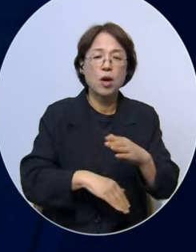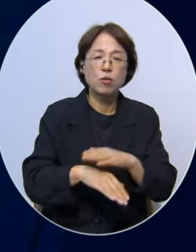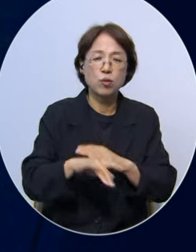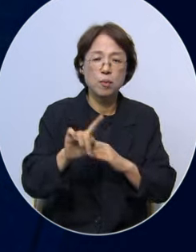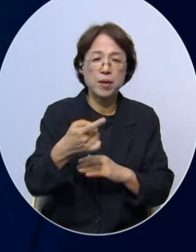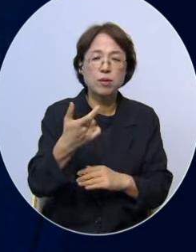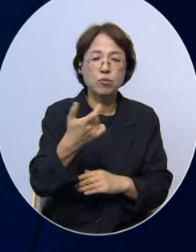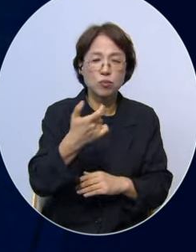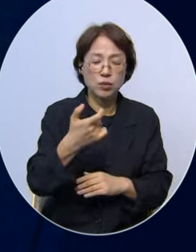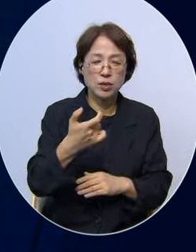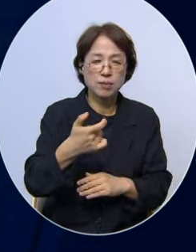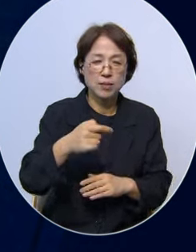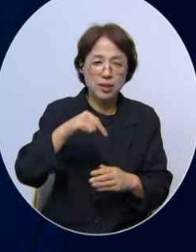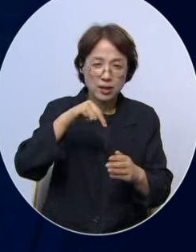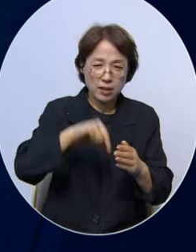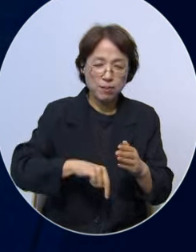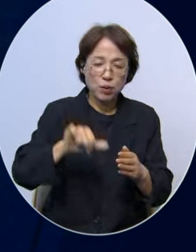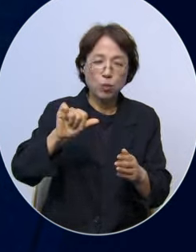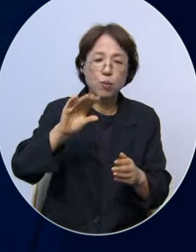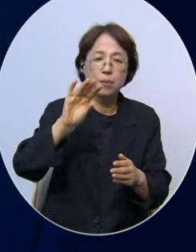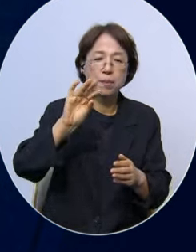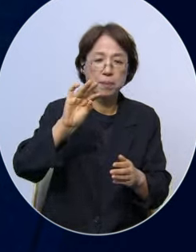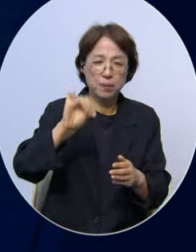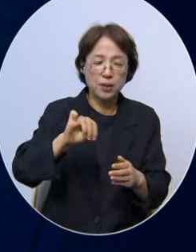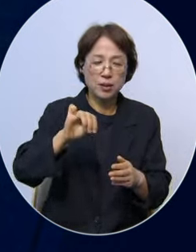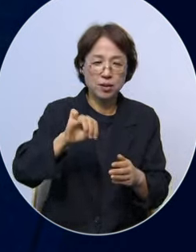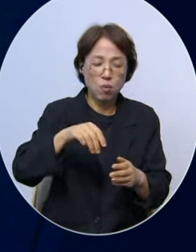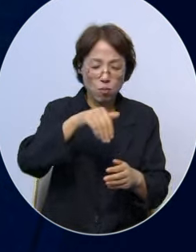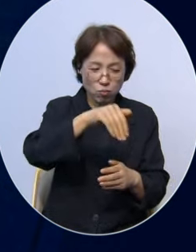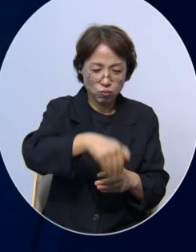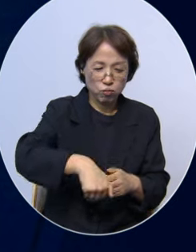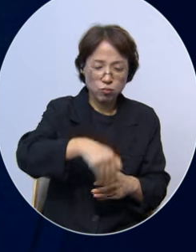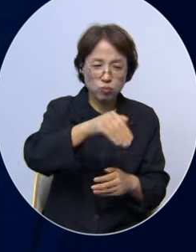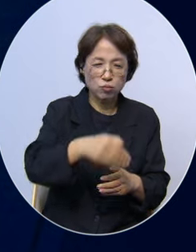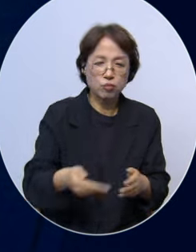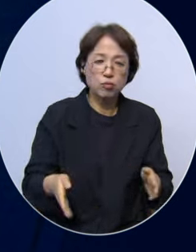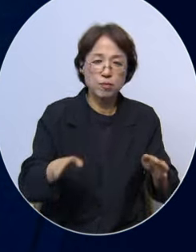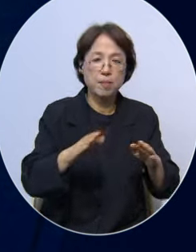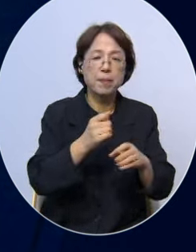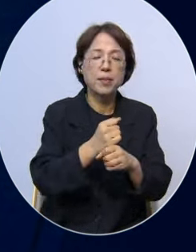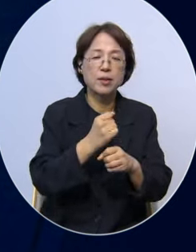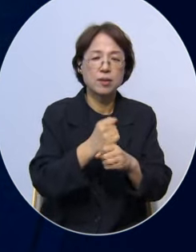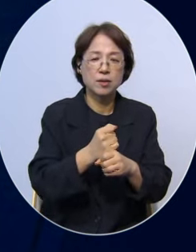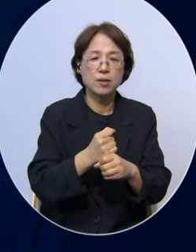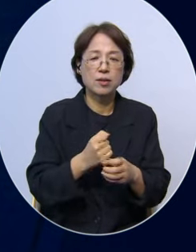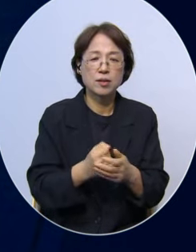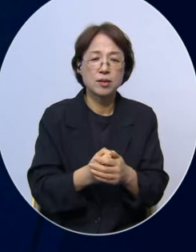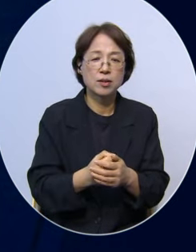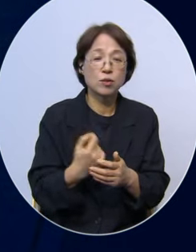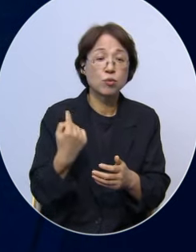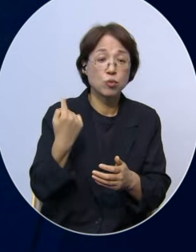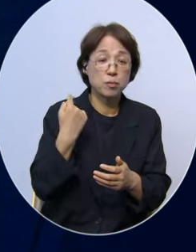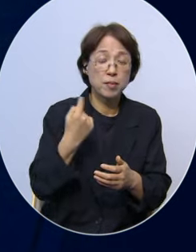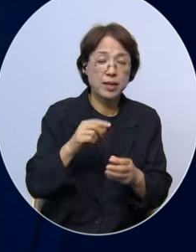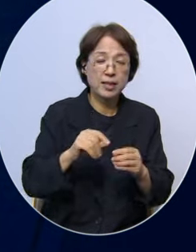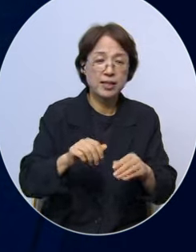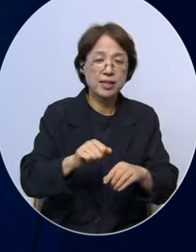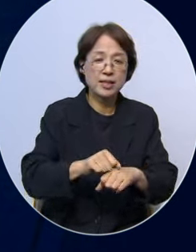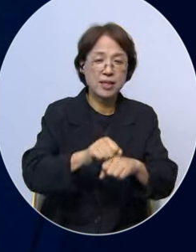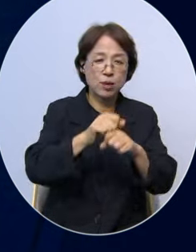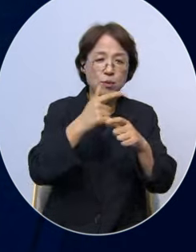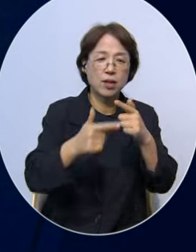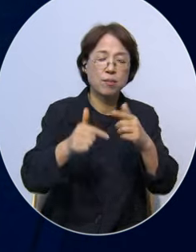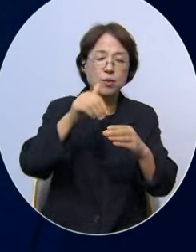10m 깊이 5m대 전차구 콘크리트로 만들었습니다 또대 전차구 뒤편에는 흙을 쌓고 나무를